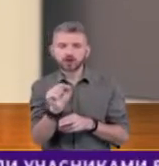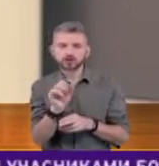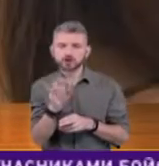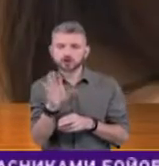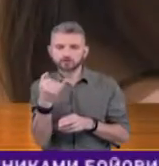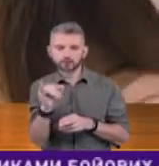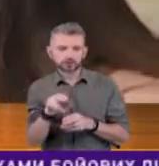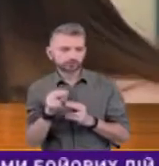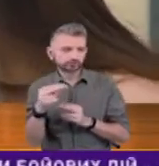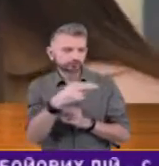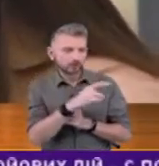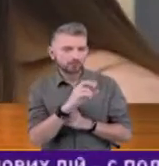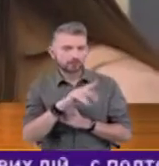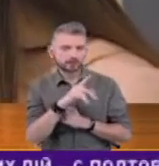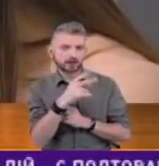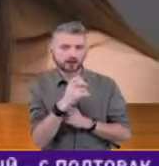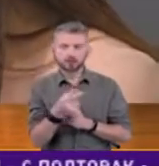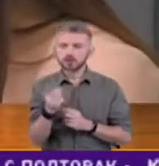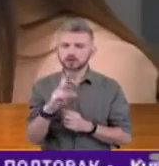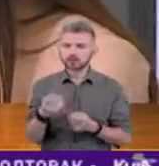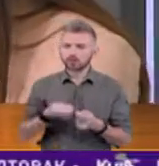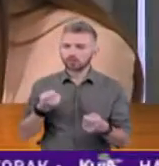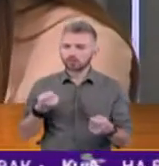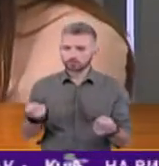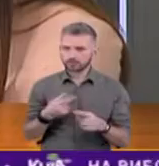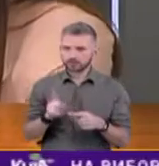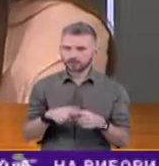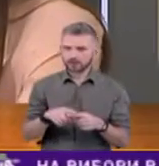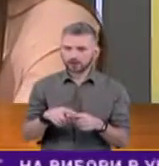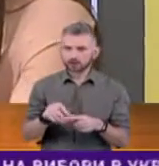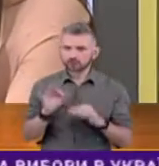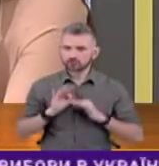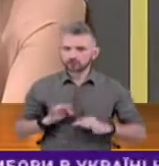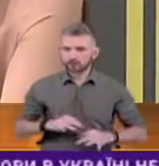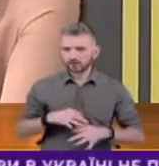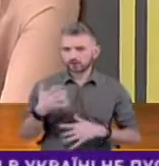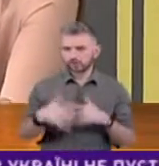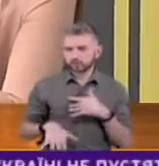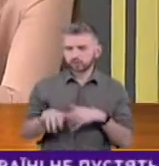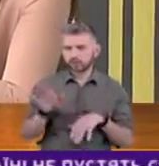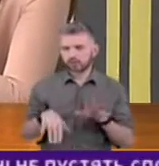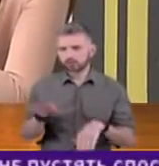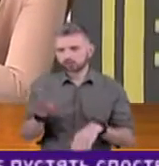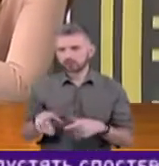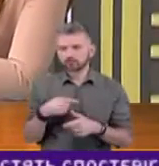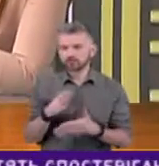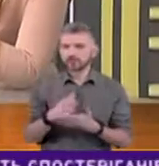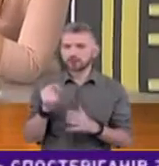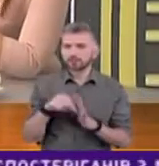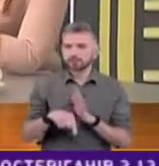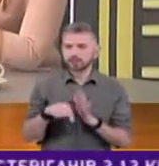що настільки довго йдеться процедура, це просто виключно недбалість чиновників? Чи є якісь підтексти, які ви передбачаєте,